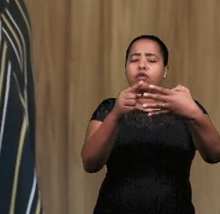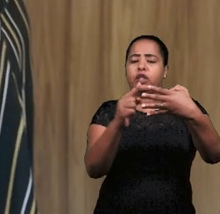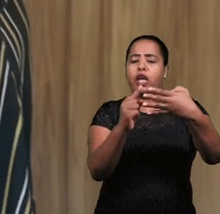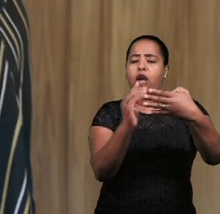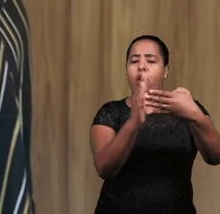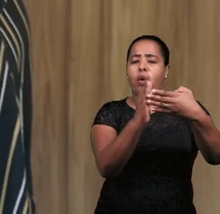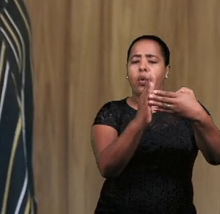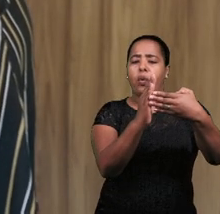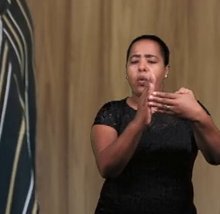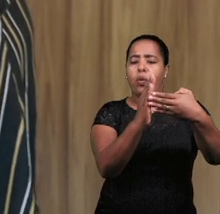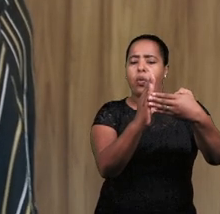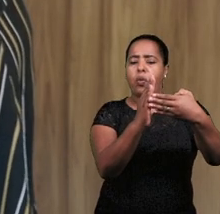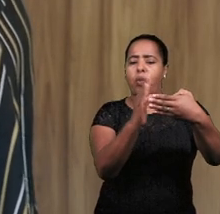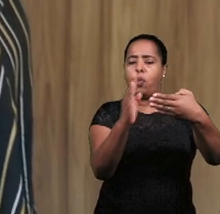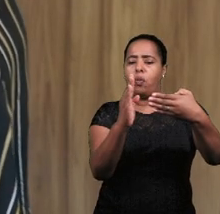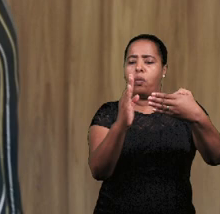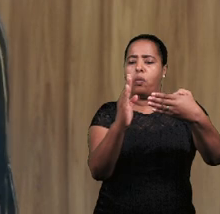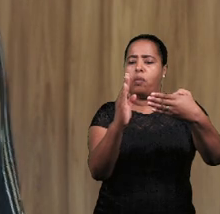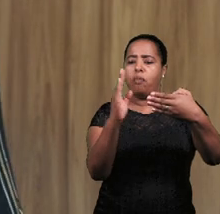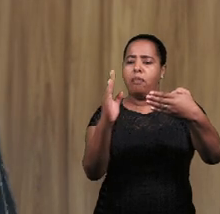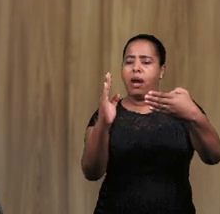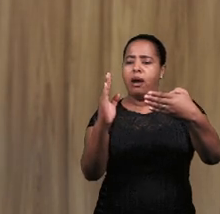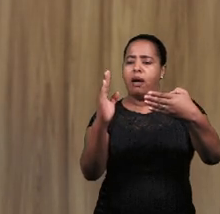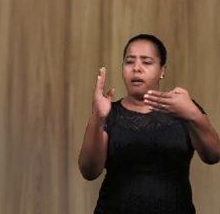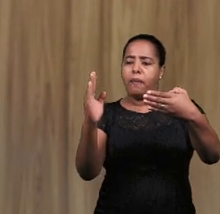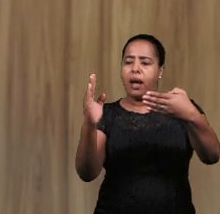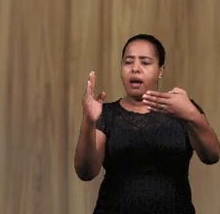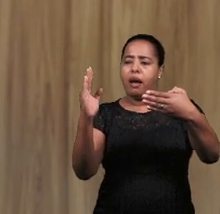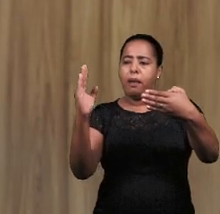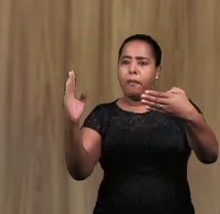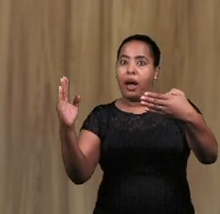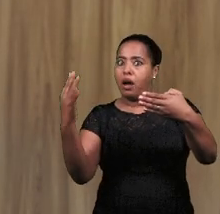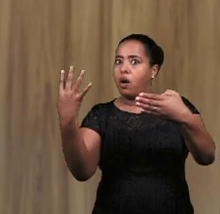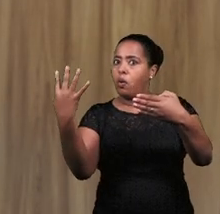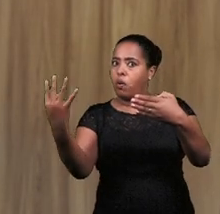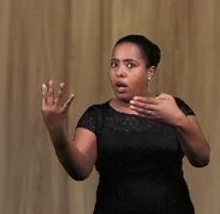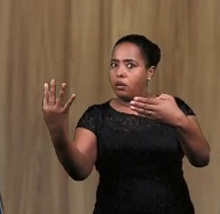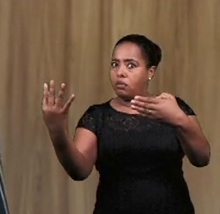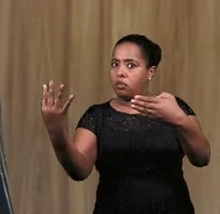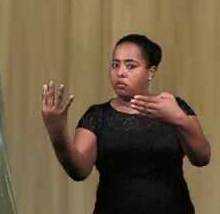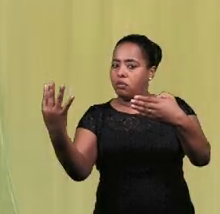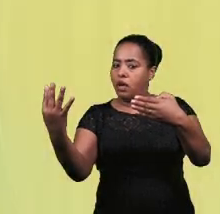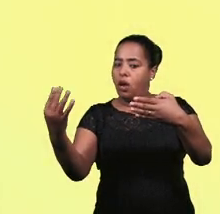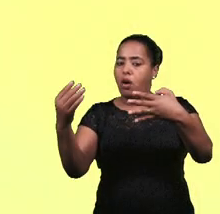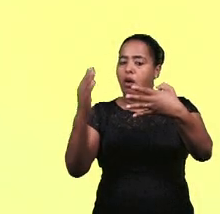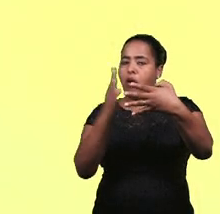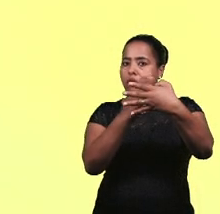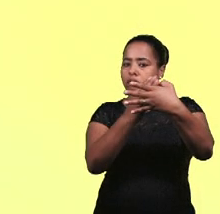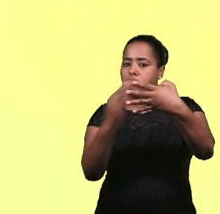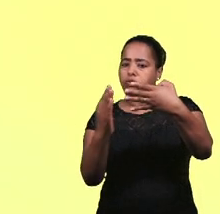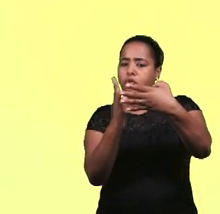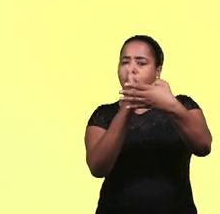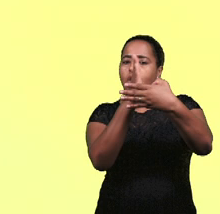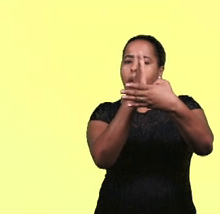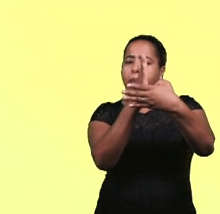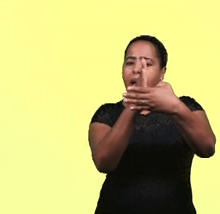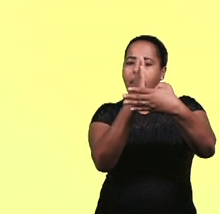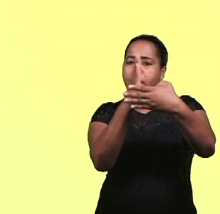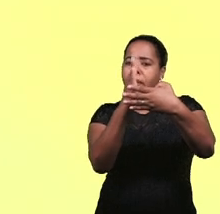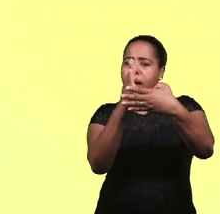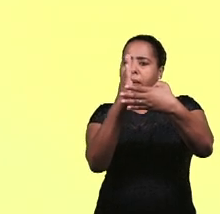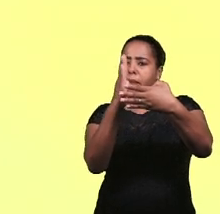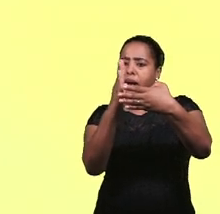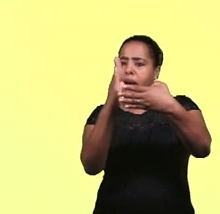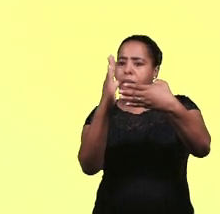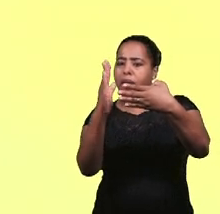4 temps. Cela indique que nous avons les 4 temps pour chaque partie. Chaque partie, ils sont divisés par les barres